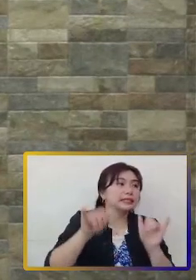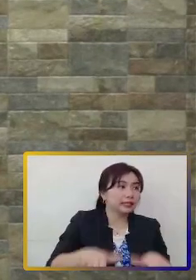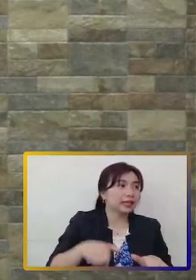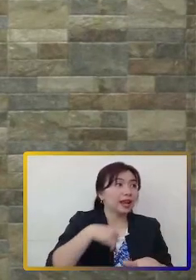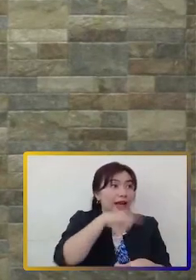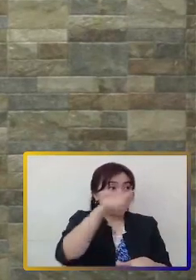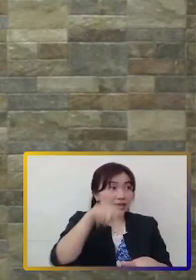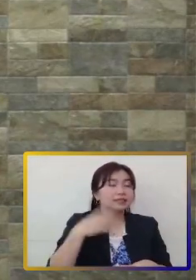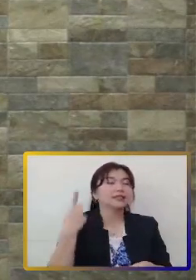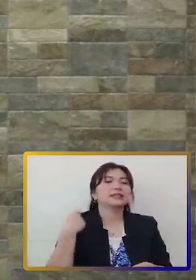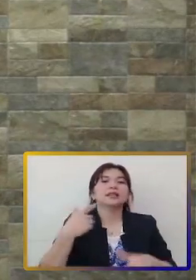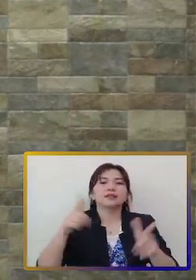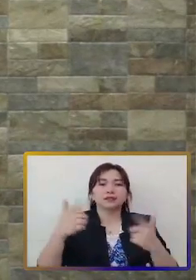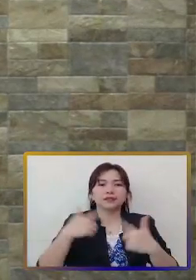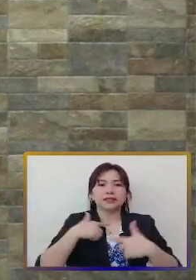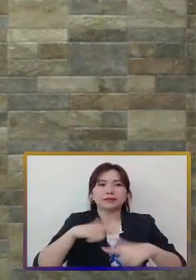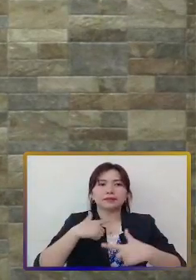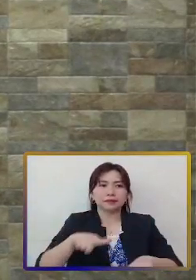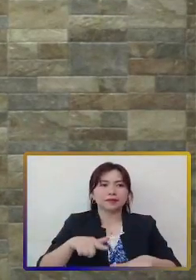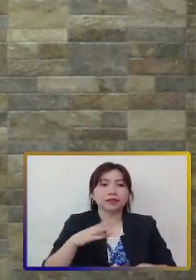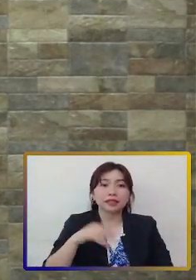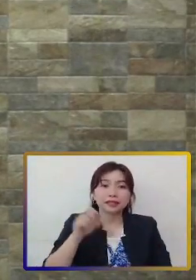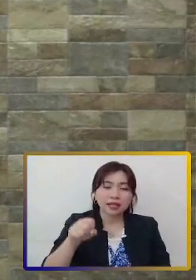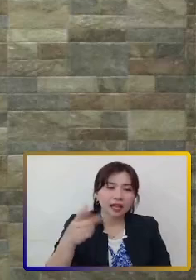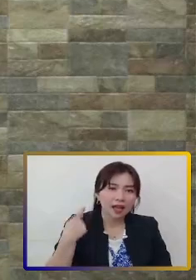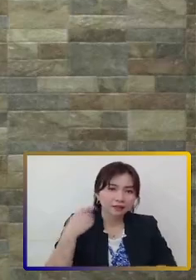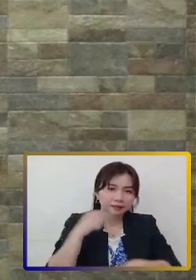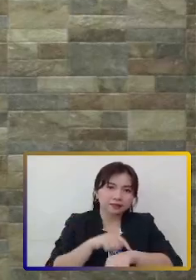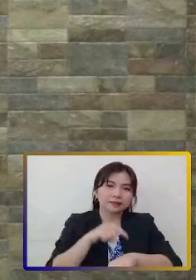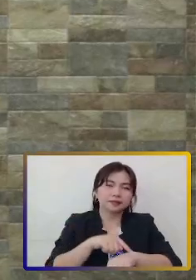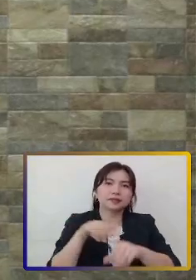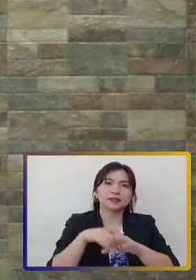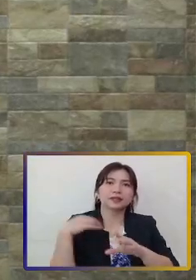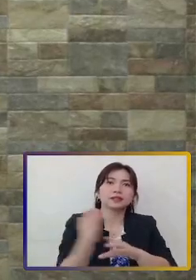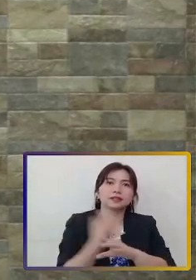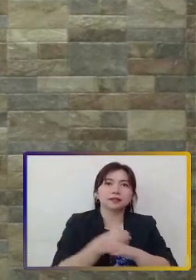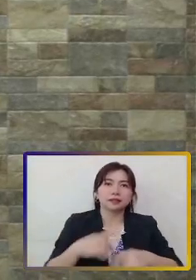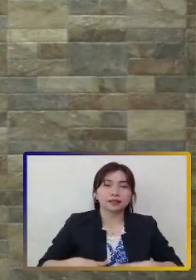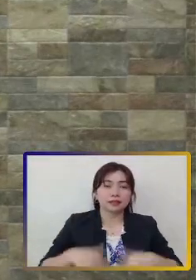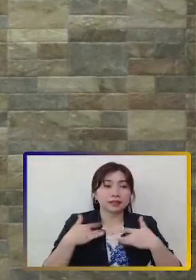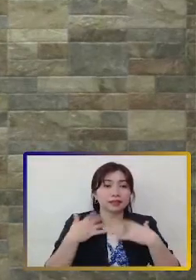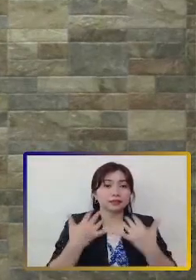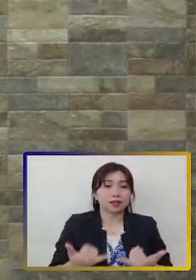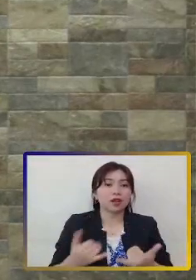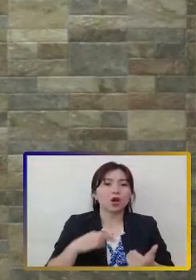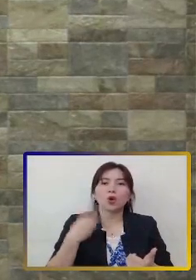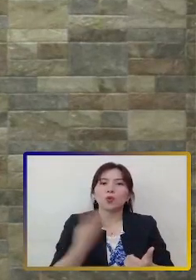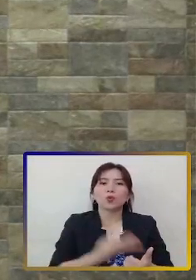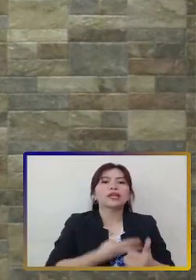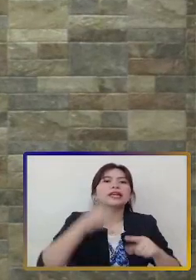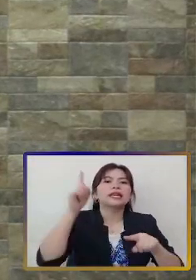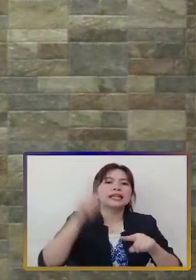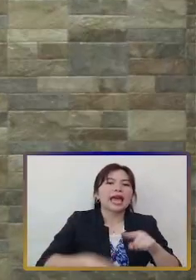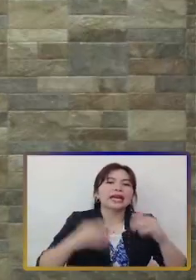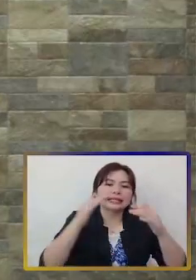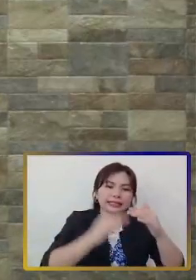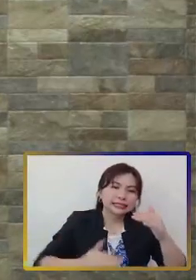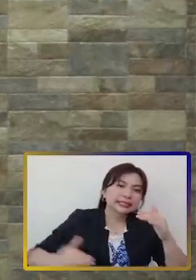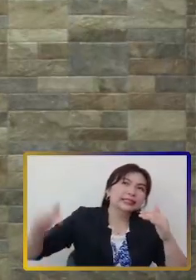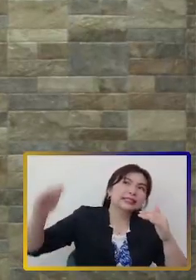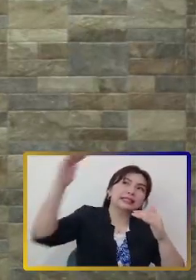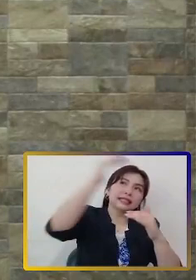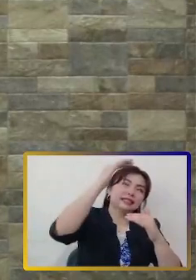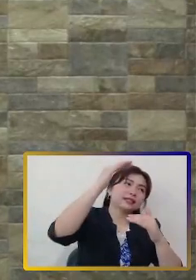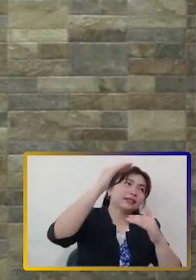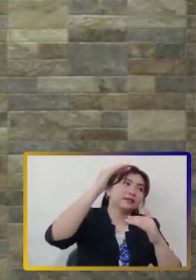limitations and there will come There's a point in our life that we cannot Exceed we cannot anymore